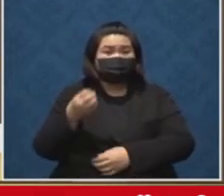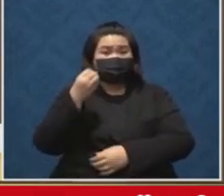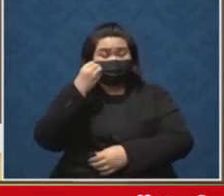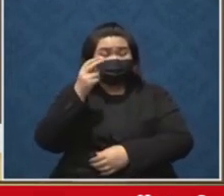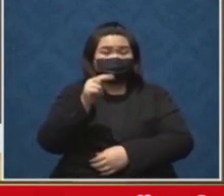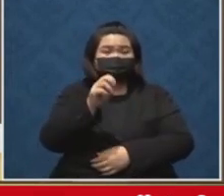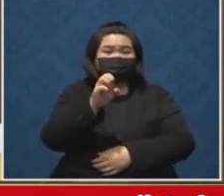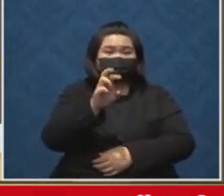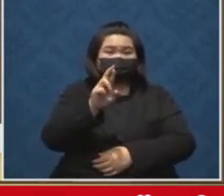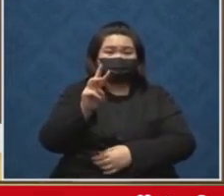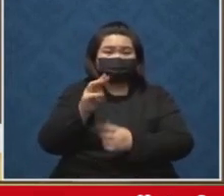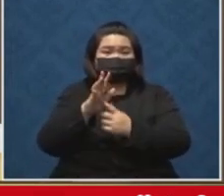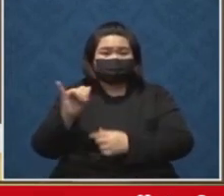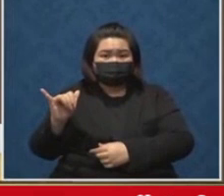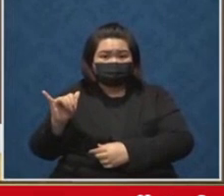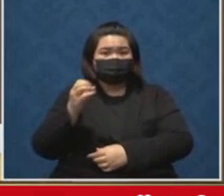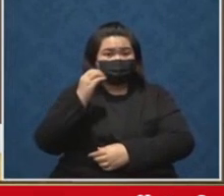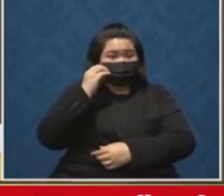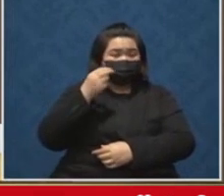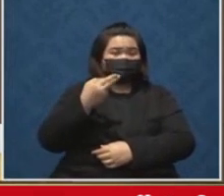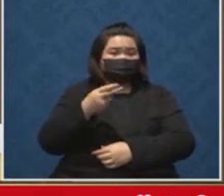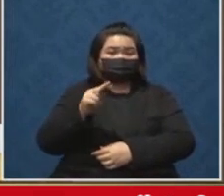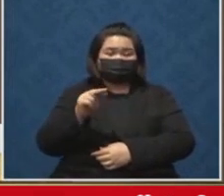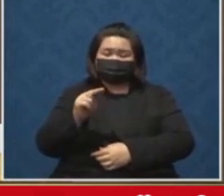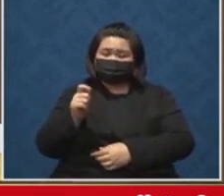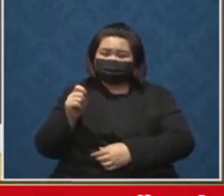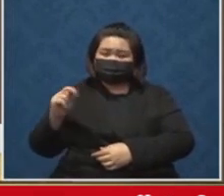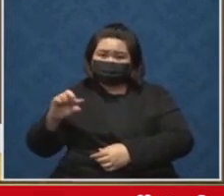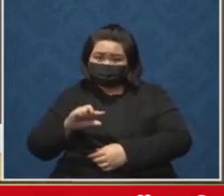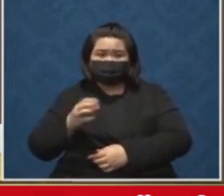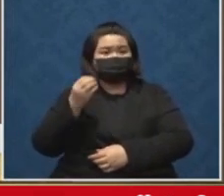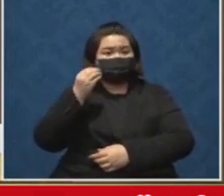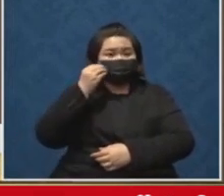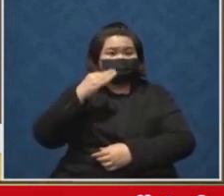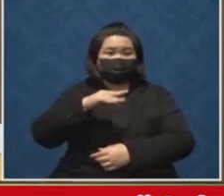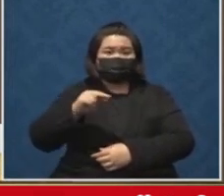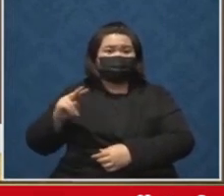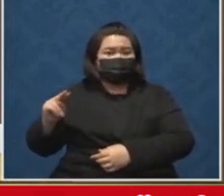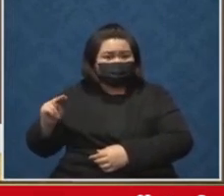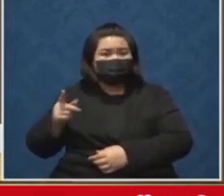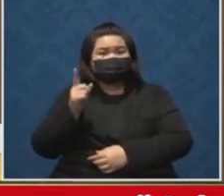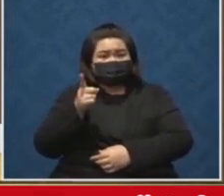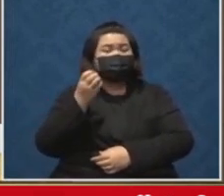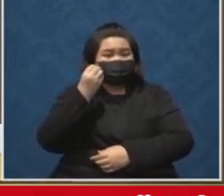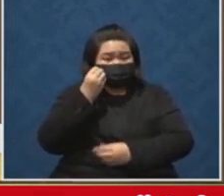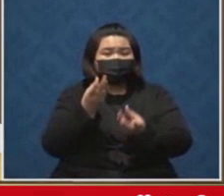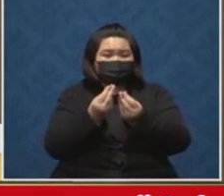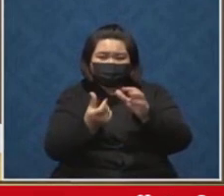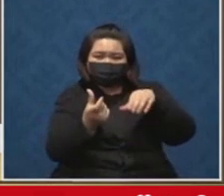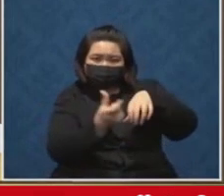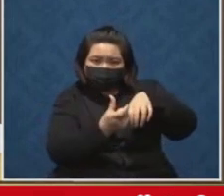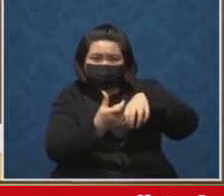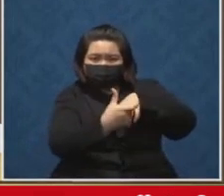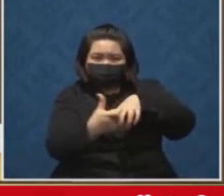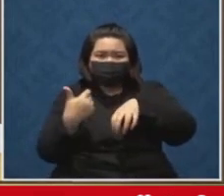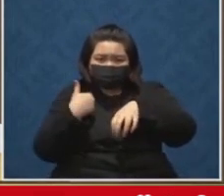ไมไม่ว่าบ้านหนองนางเลิงบ้านโนนเจริญพวกนี้ เป็นหมู่บ้านมีบ้านเลขที่มีเวลากิจดีกา